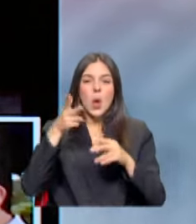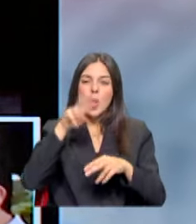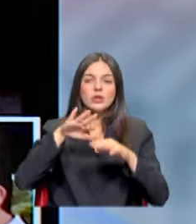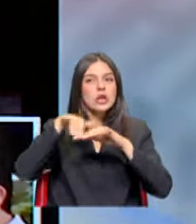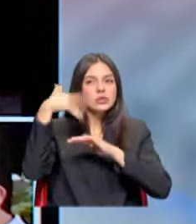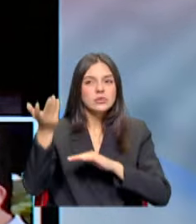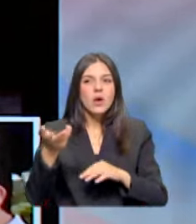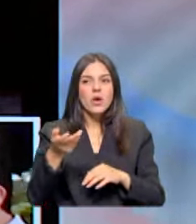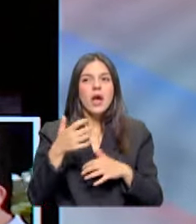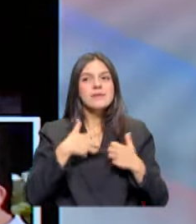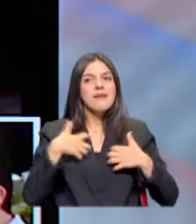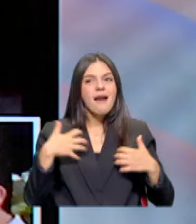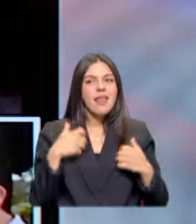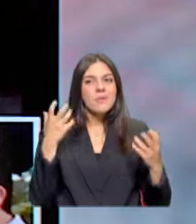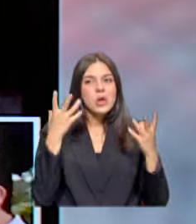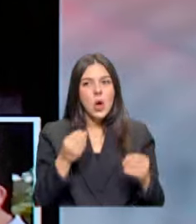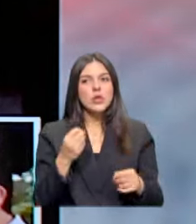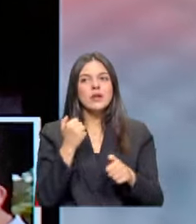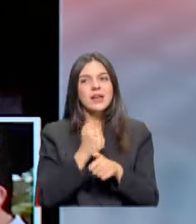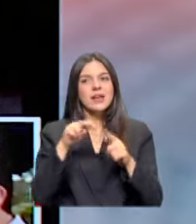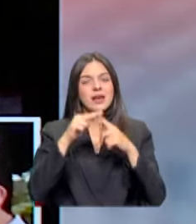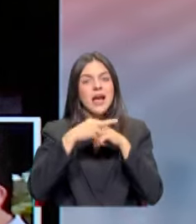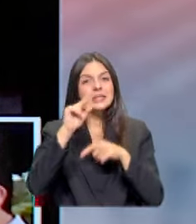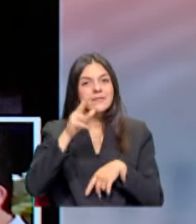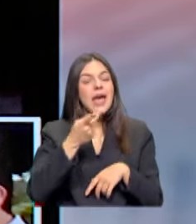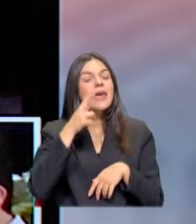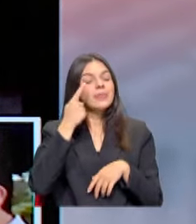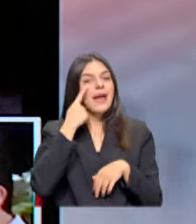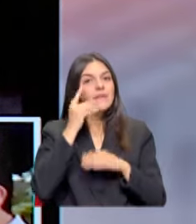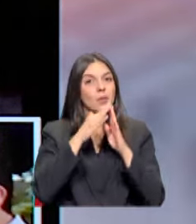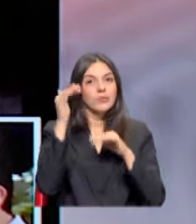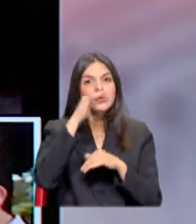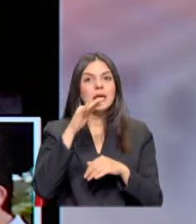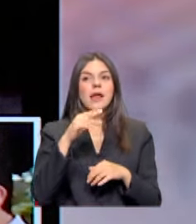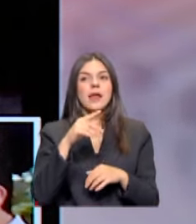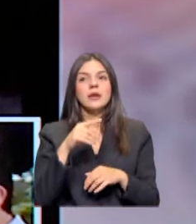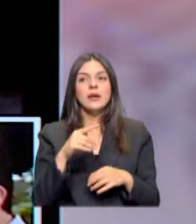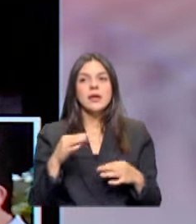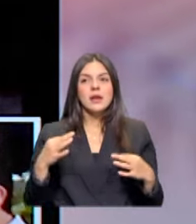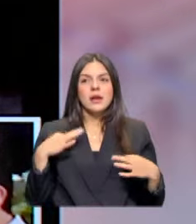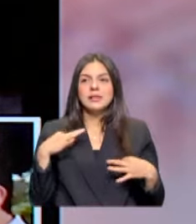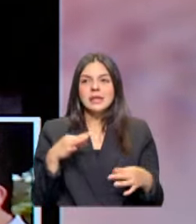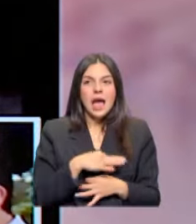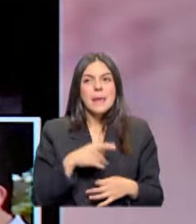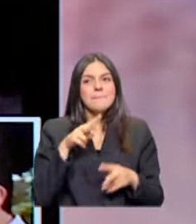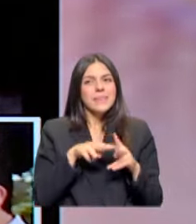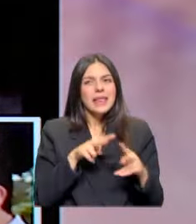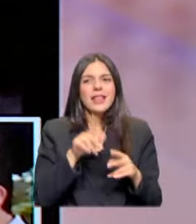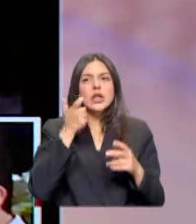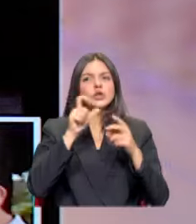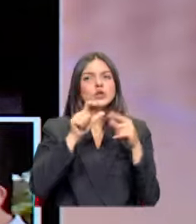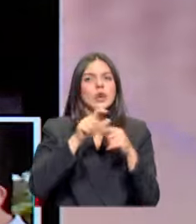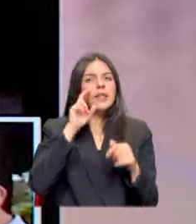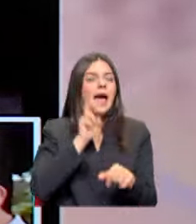ahirete irtihal eden kahraman gazilerimizi ve devlet büyüklerimizi rahmet, minnet ve şükranla yad ediyorum ifadesi yer